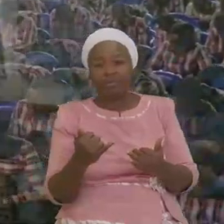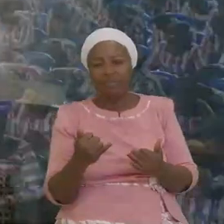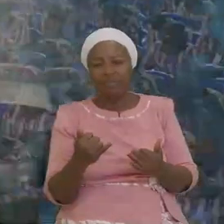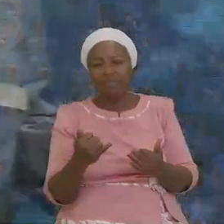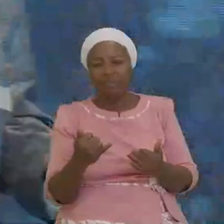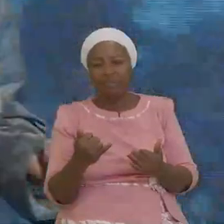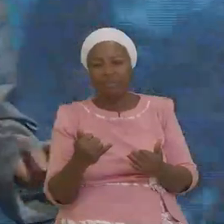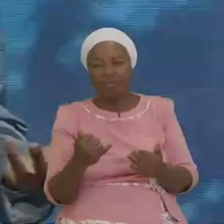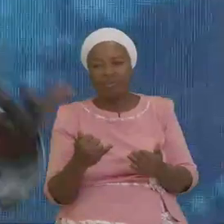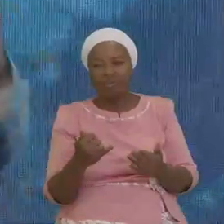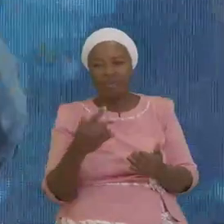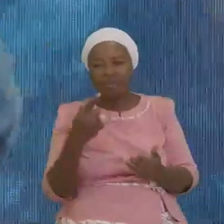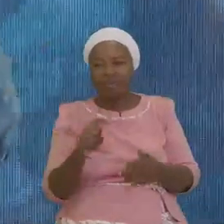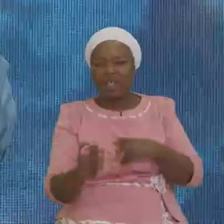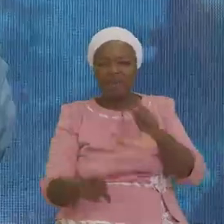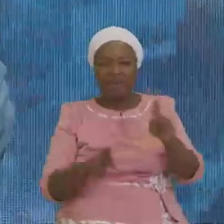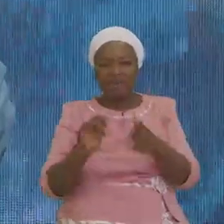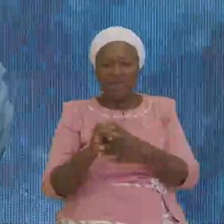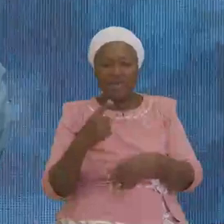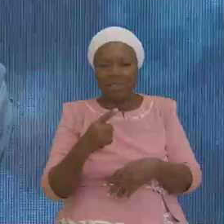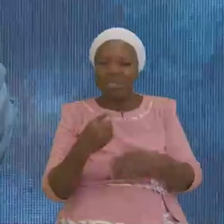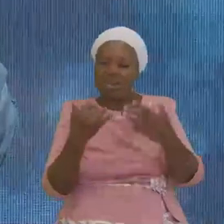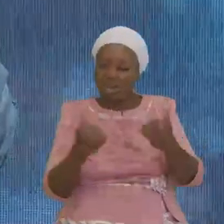Les têtes baissées, les yeux fermés.